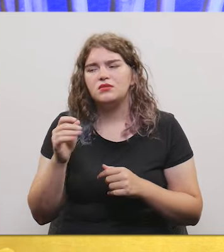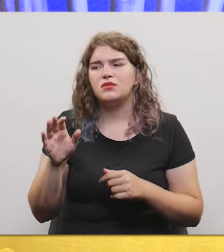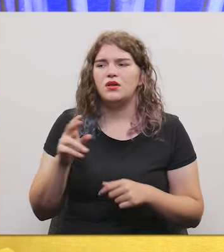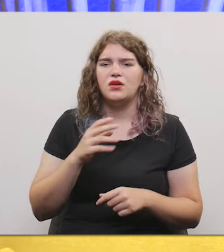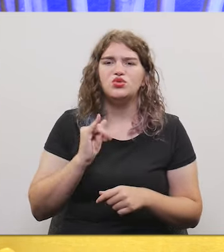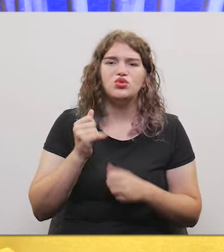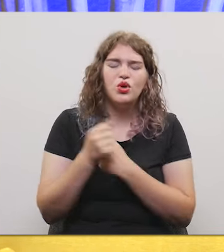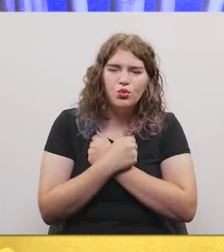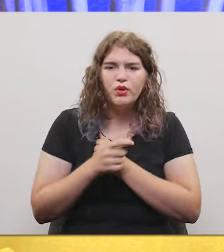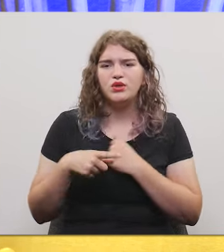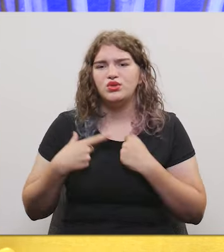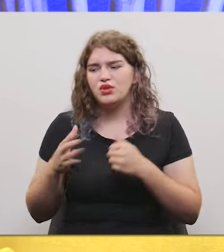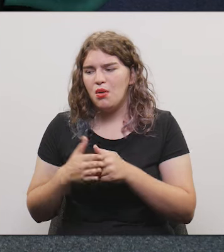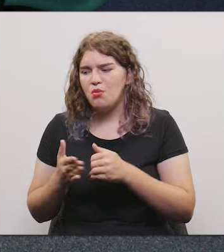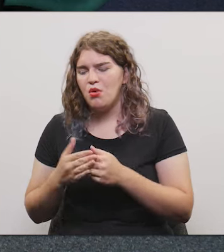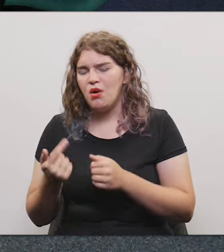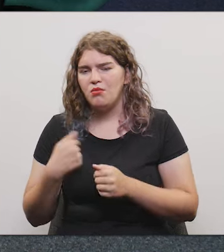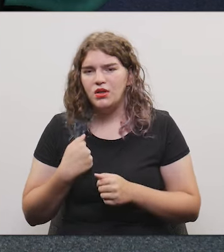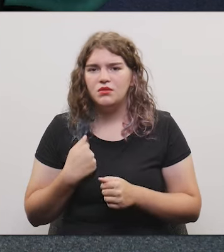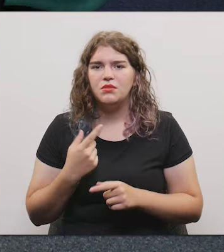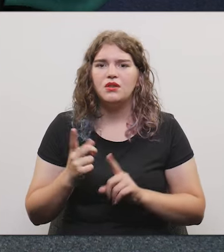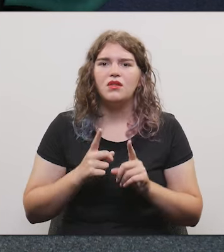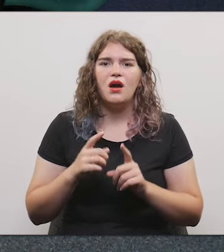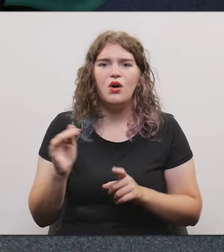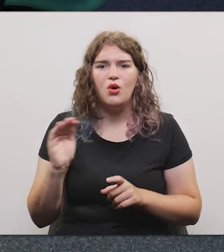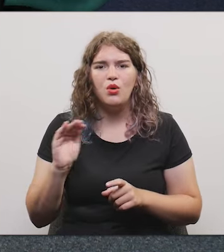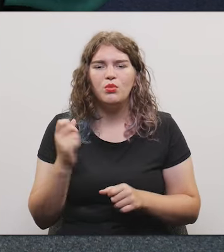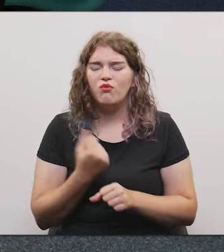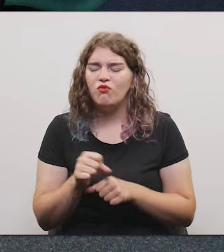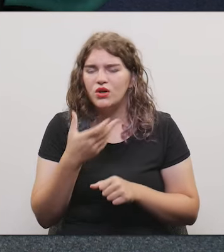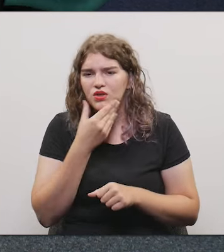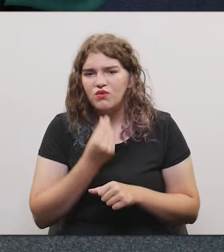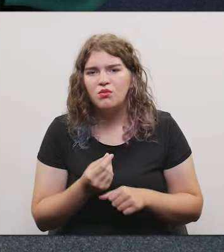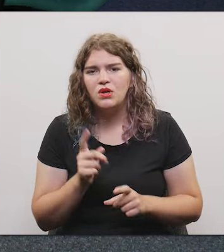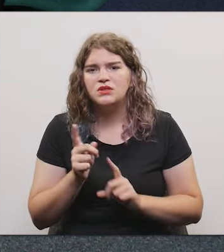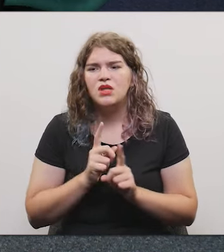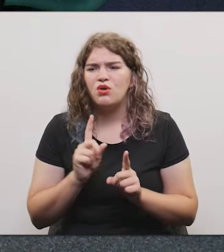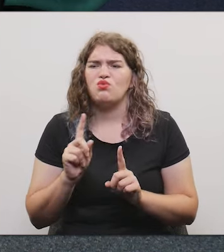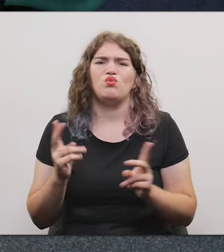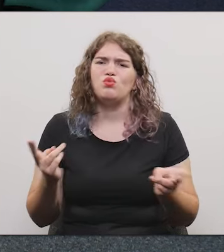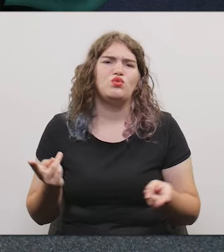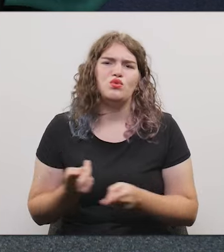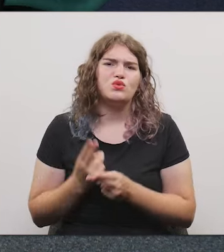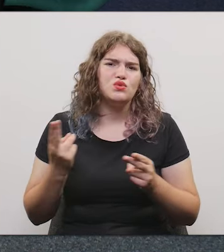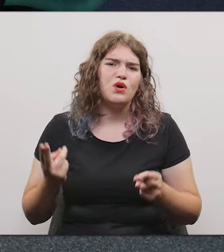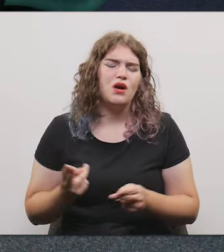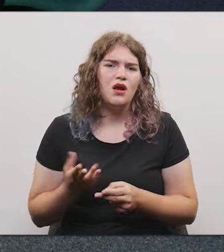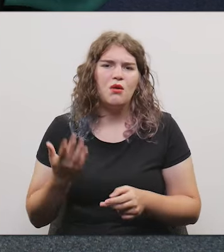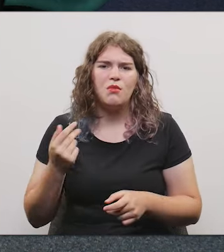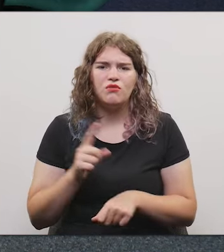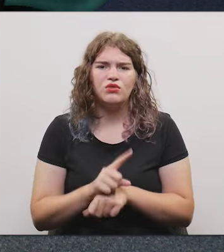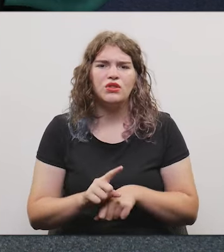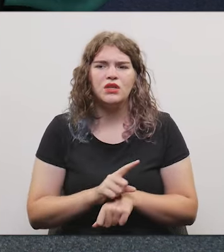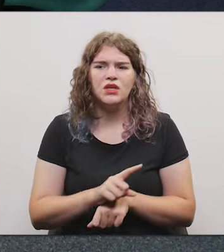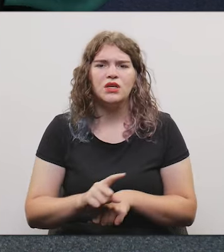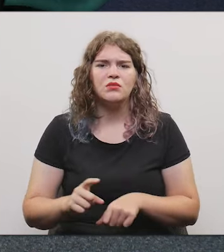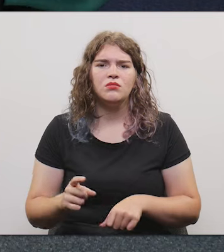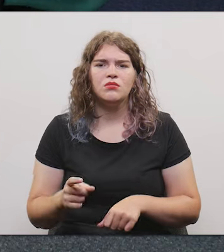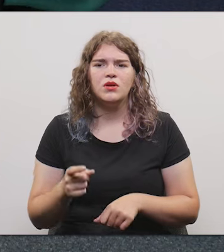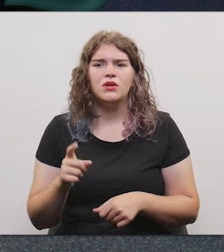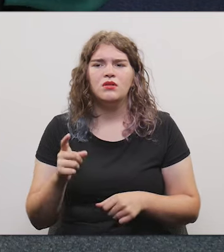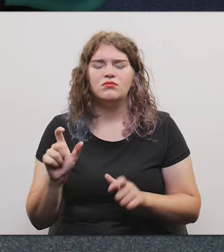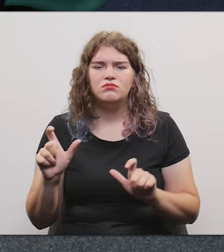pe cei dragi în jurul tău. Am avut o copilărie, da, frumoasă, dar nu ușoară. Am avut și eu parte